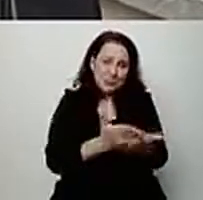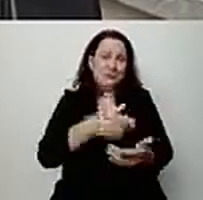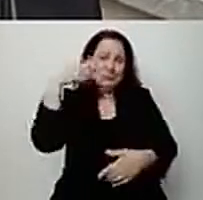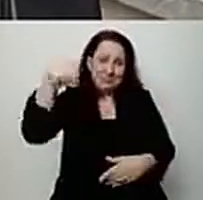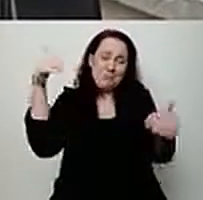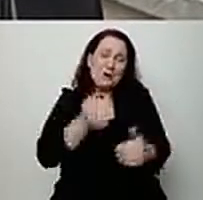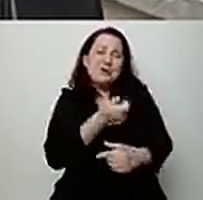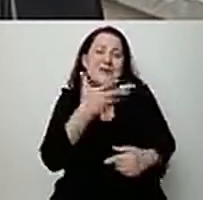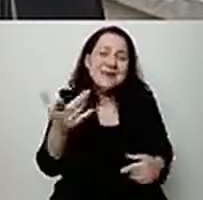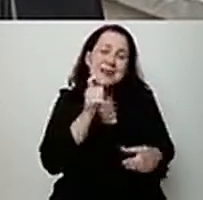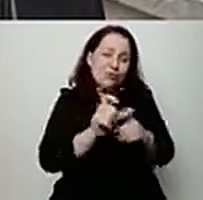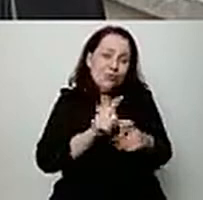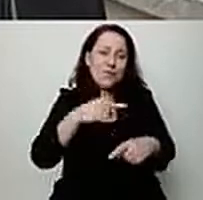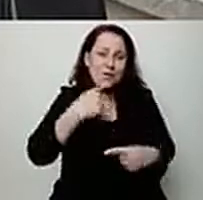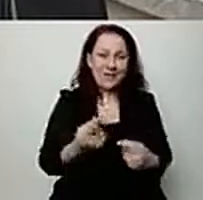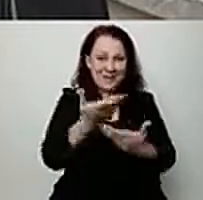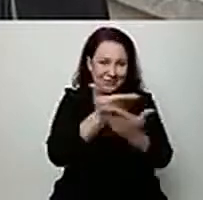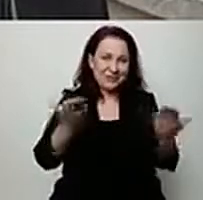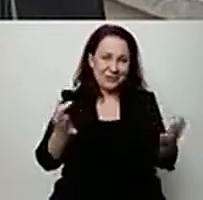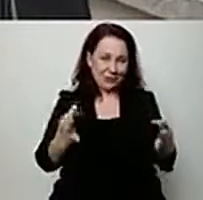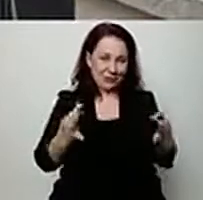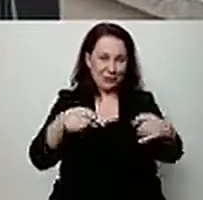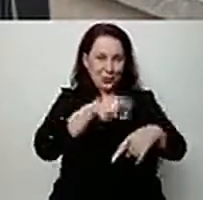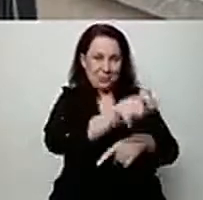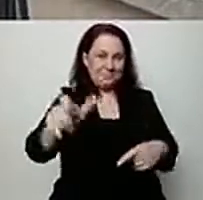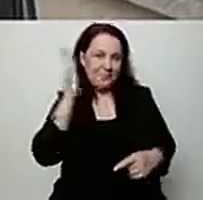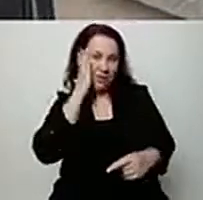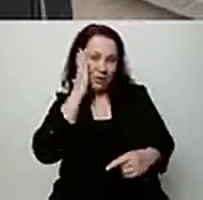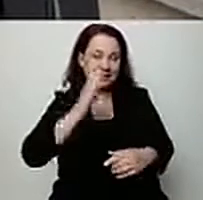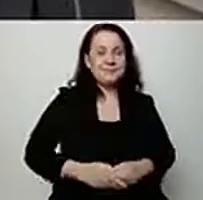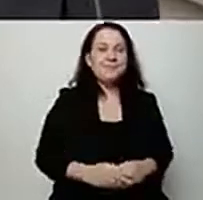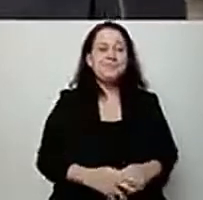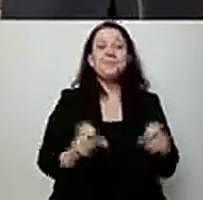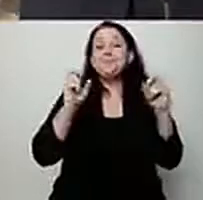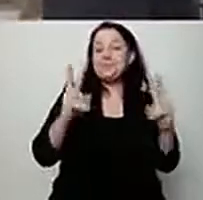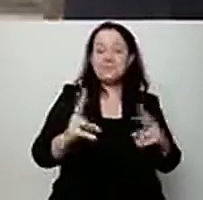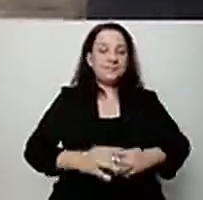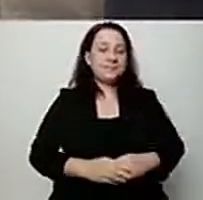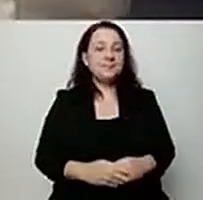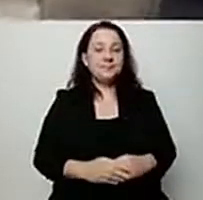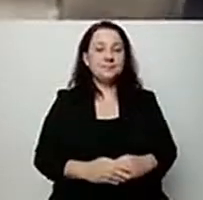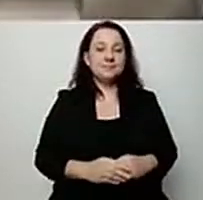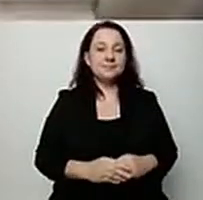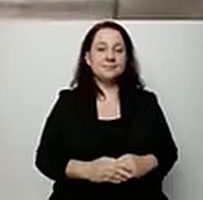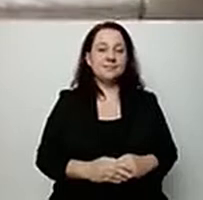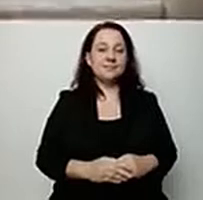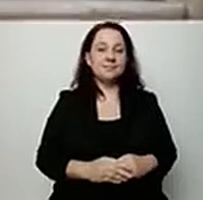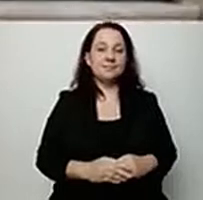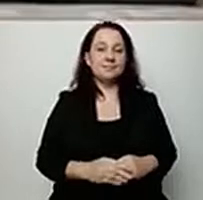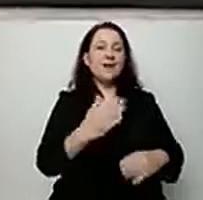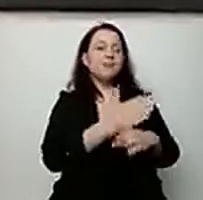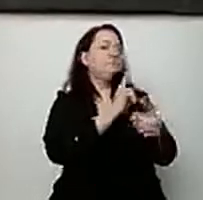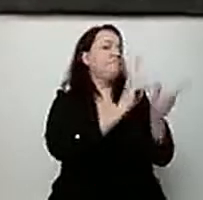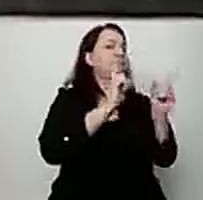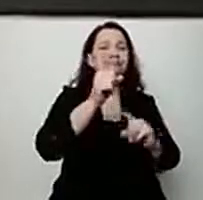kilka słów powiedzieć tutaj do nas, do mieszkańców. Tak, proszę państwa, zanim przejdziemy, żeby porozmawiać z mieszkańcami,